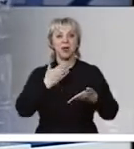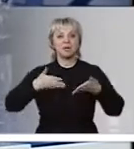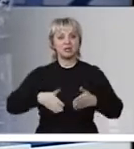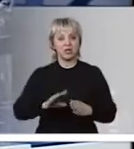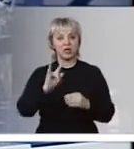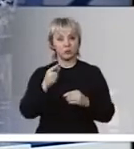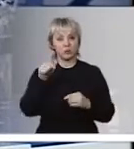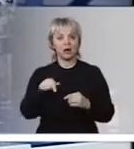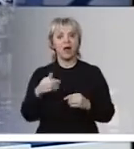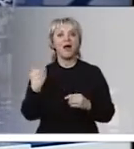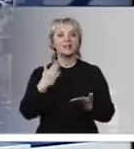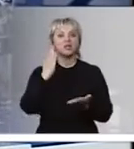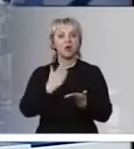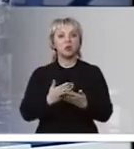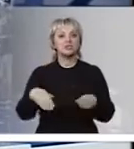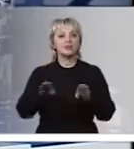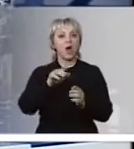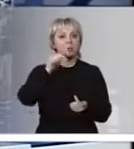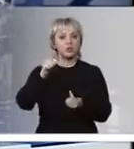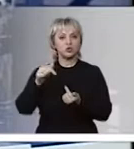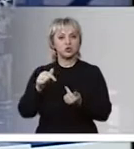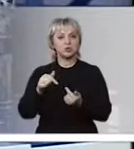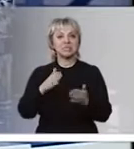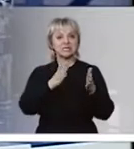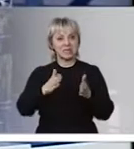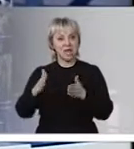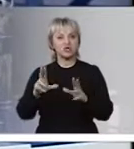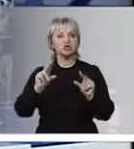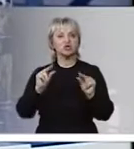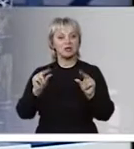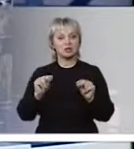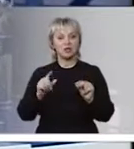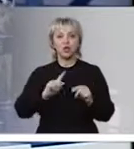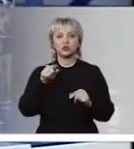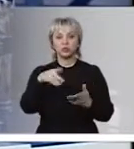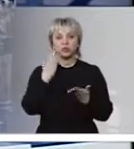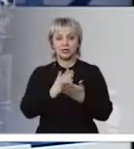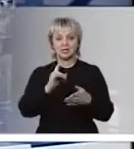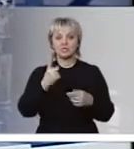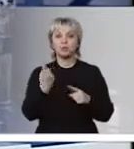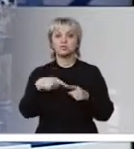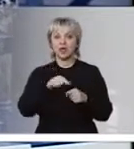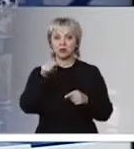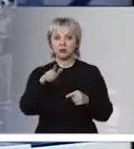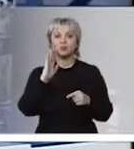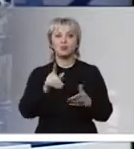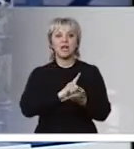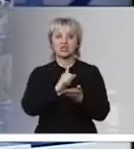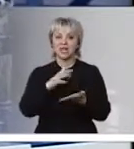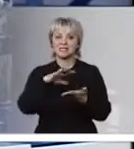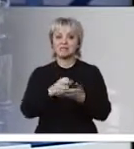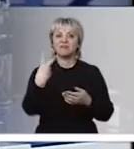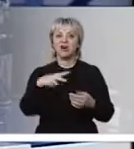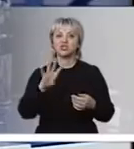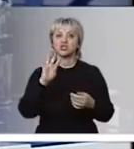родила ребенка, она находится в определенной стадии счастья, что у нее есть ребенок, с которым она будет, должна